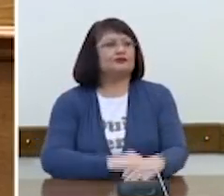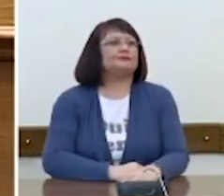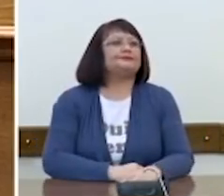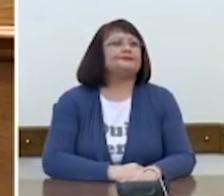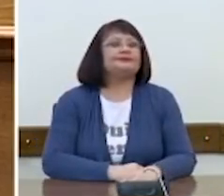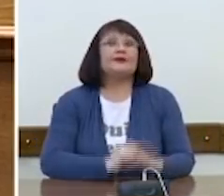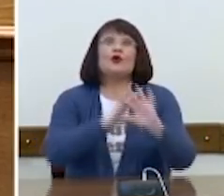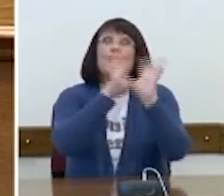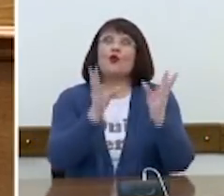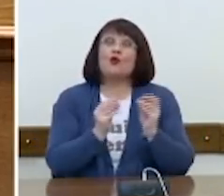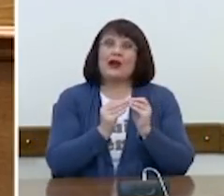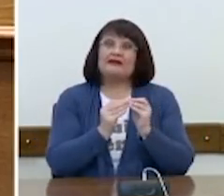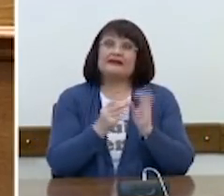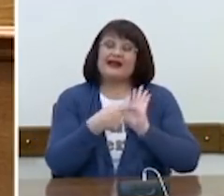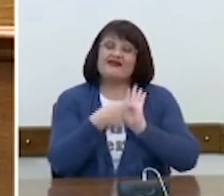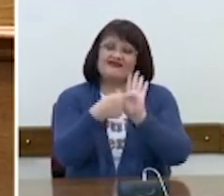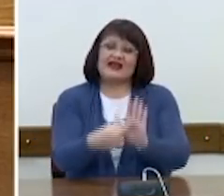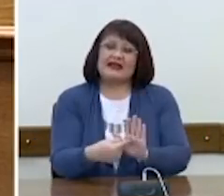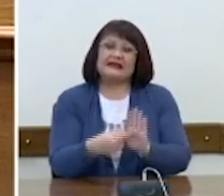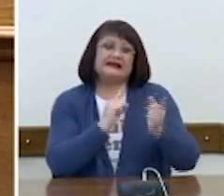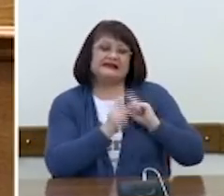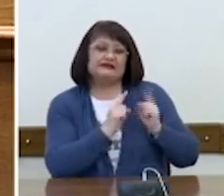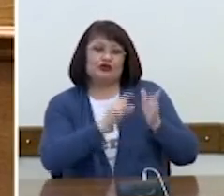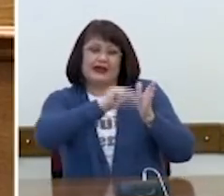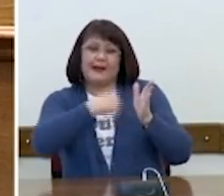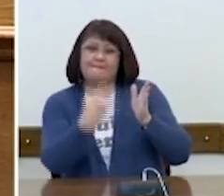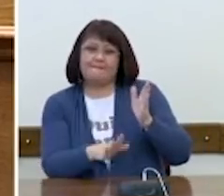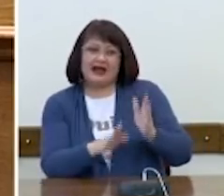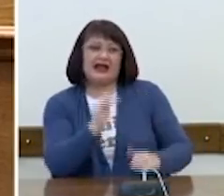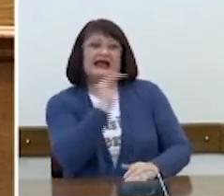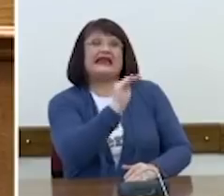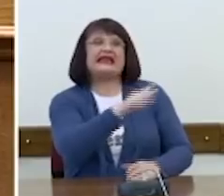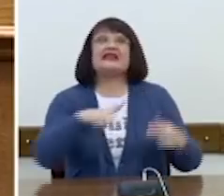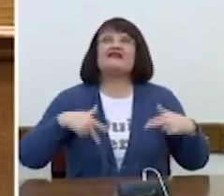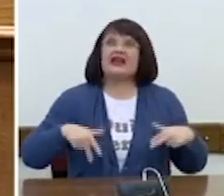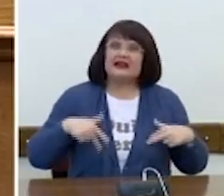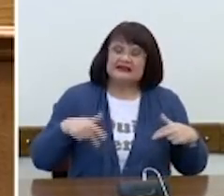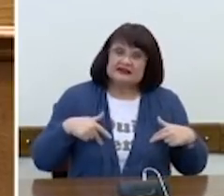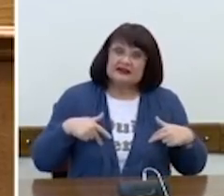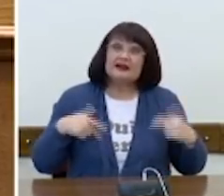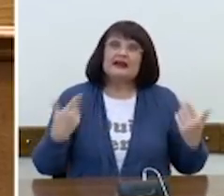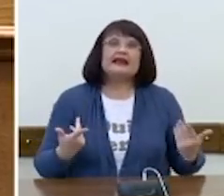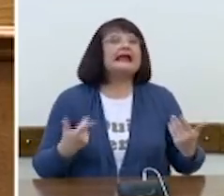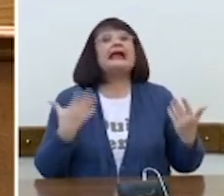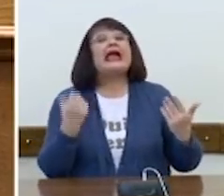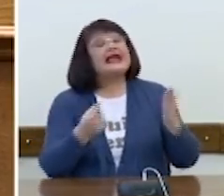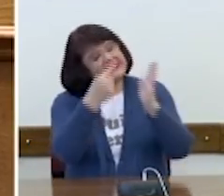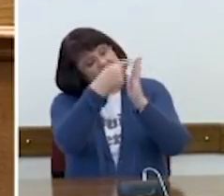στοιχεία αντανακλώνται στη συμφωνία που υπογράψατε, κύριοι της κυβέρνησης, και έχει τα εξής